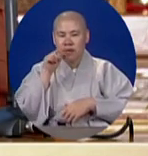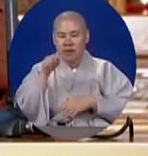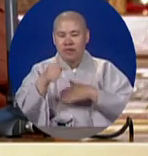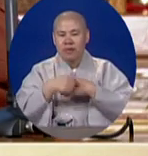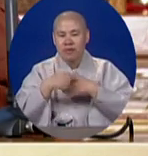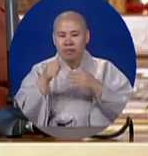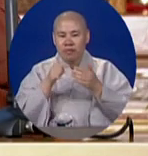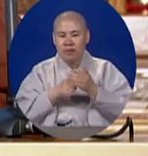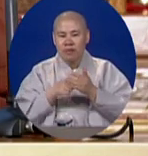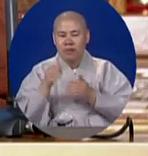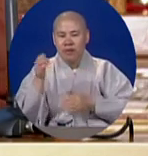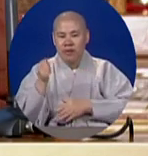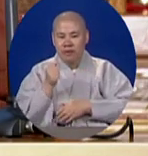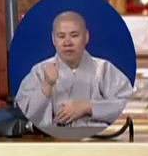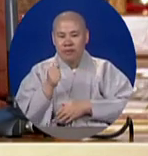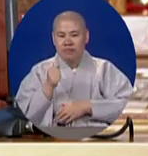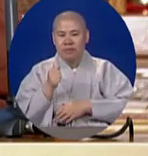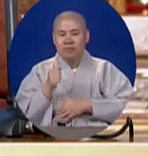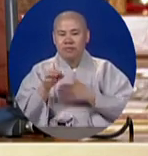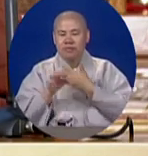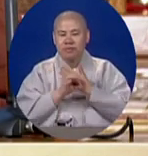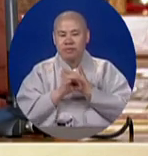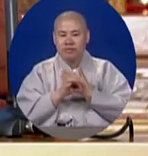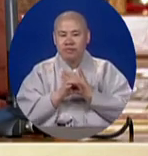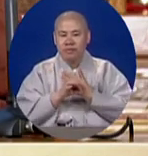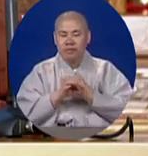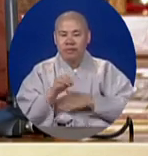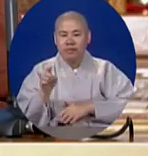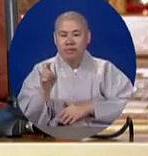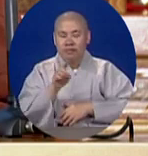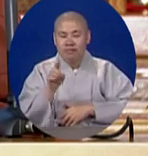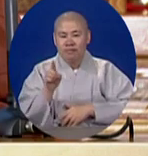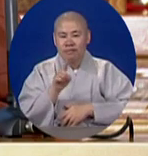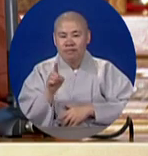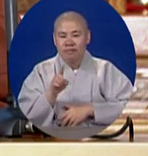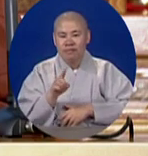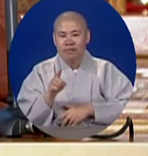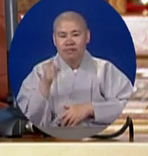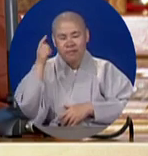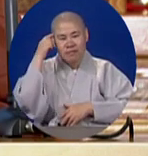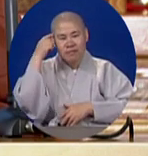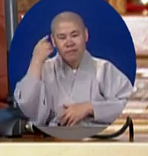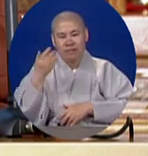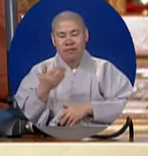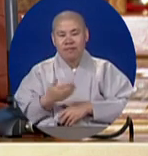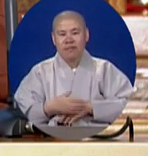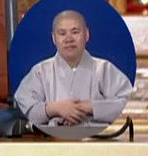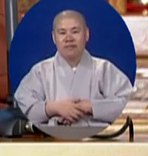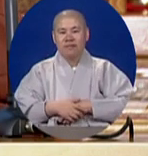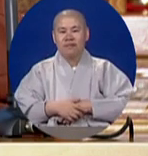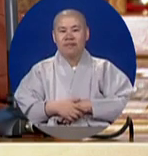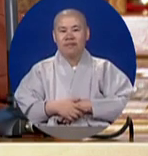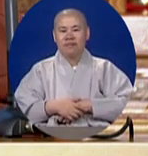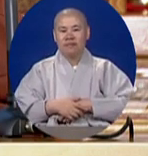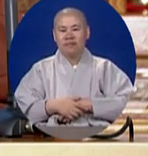건데요. 그러면 그게 도대체 뭐냐? 이거 이제